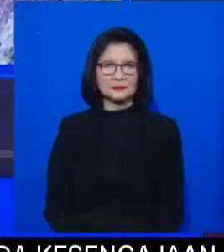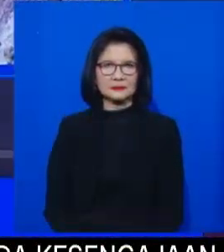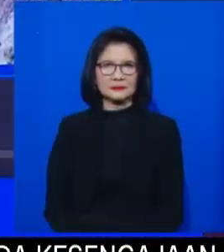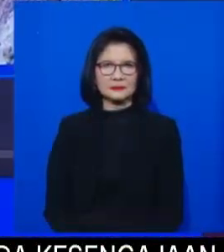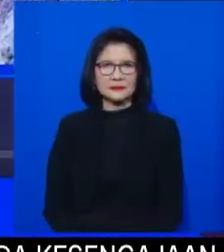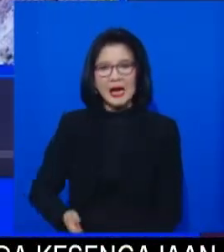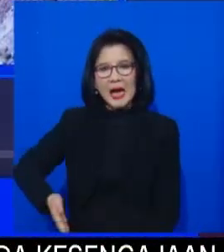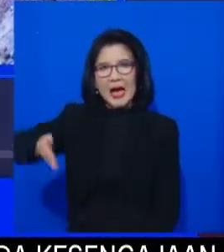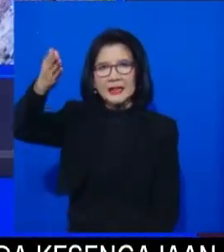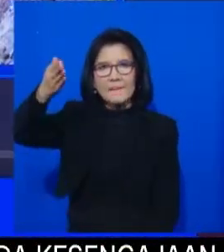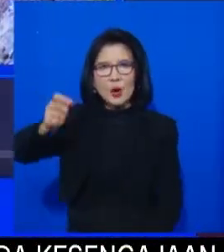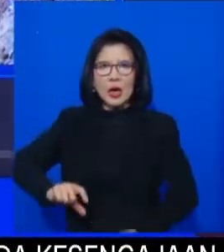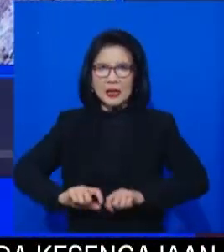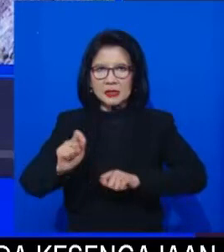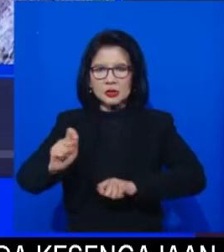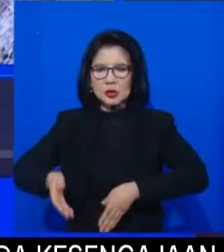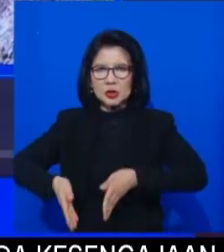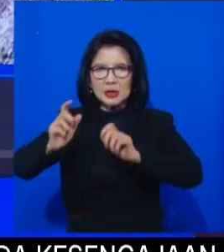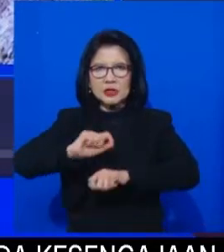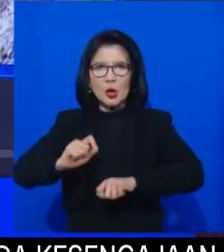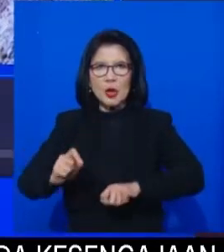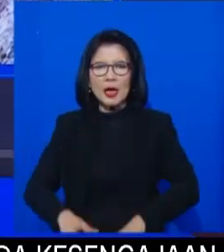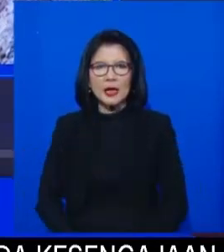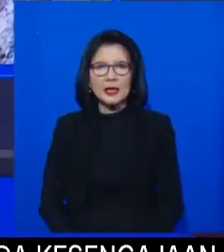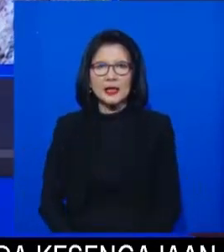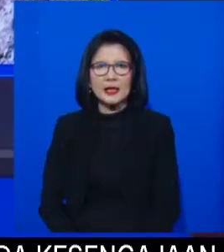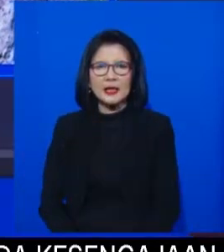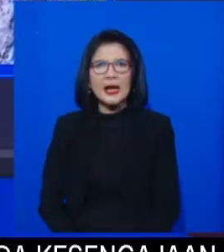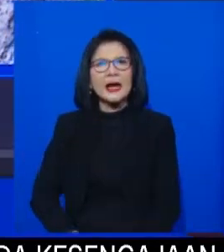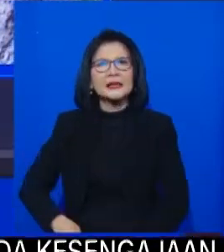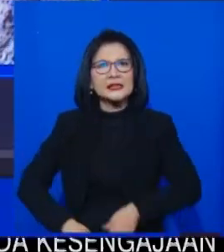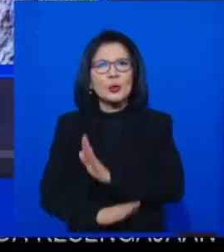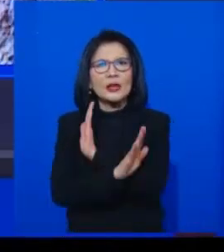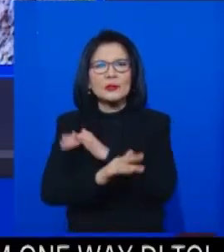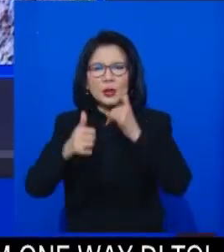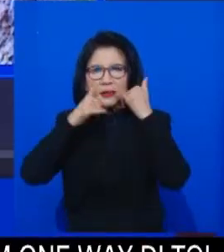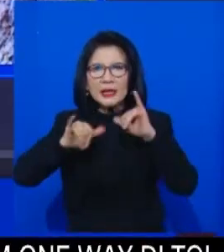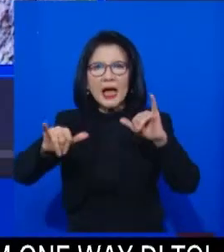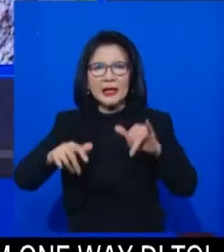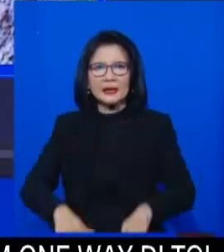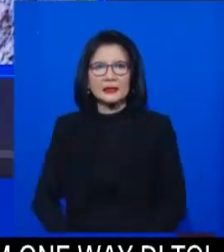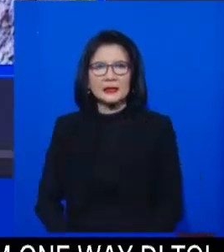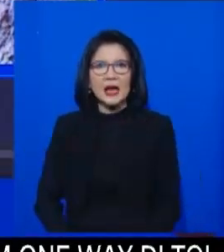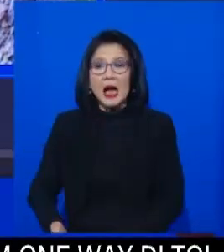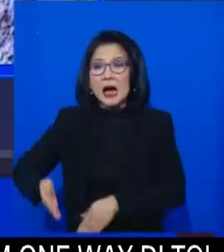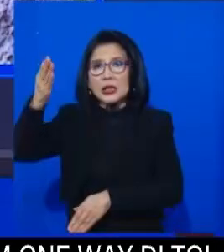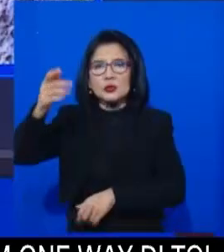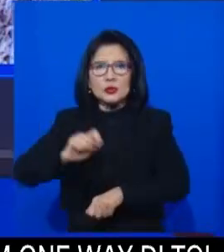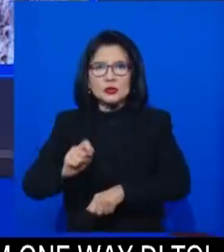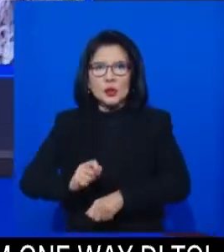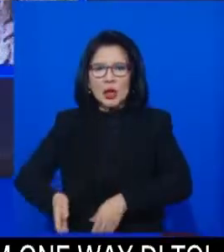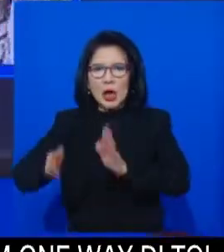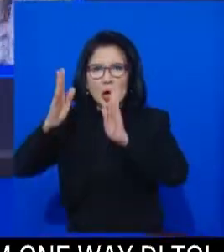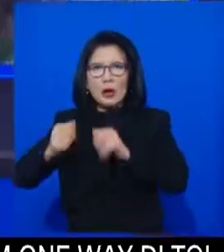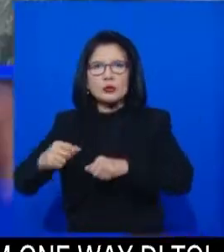Selanjutnya, tembok penahan sekolah sepanjang 50 meter di Jalan Trenggalek, Jawa Timur amblas saat diterjang banjir. Kondisi ini mengakibatkan gedung sekolah juga